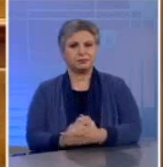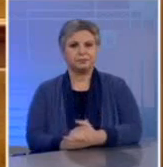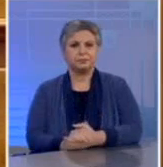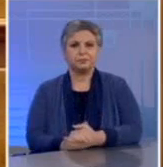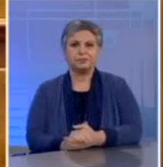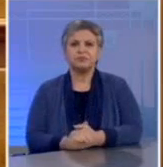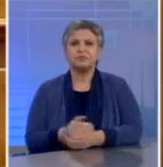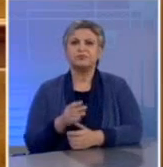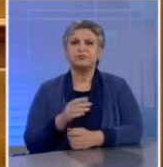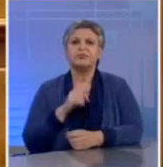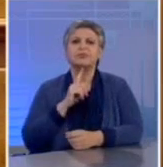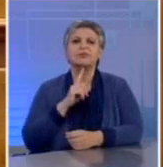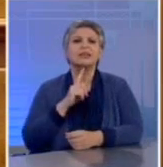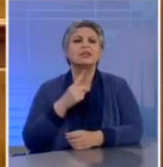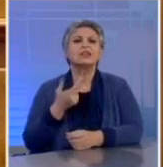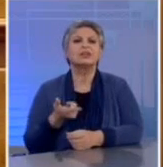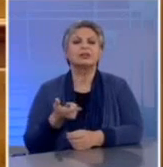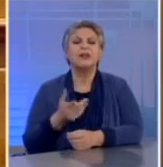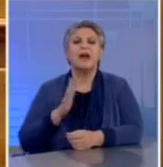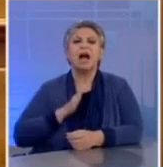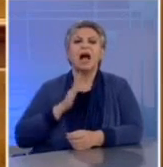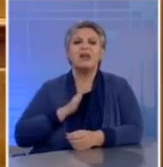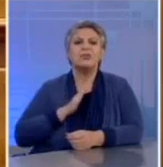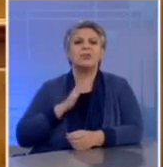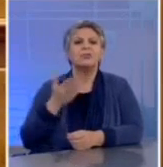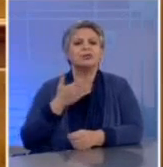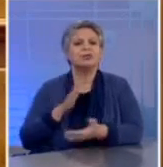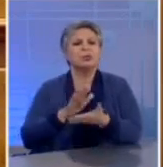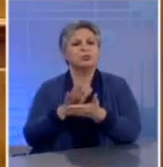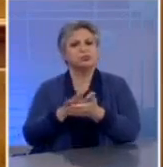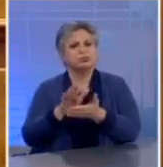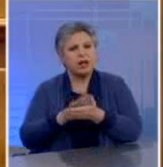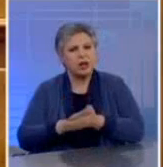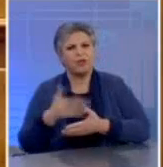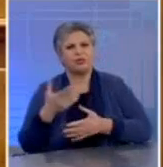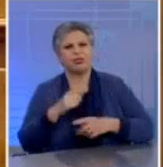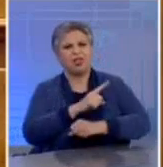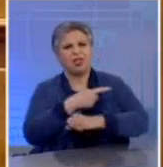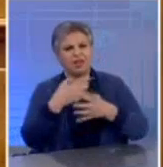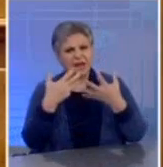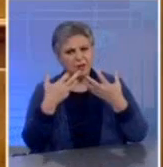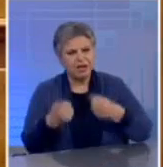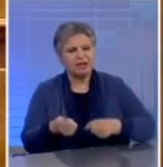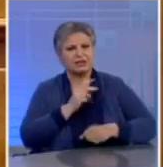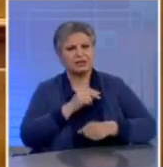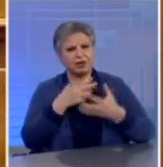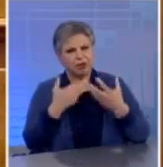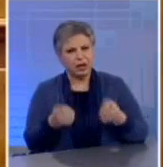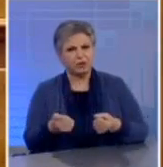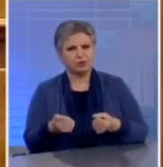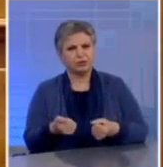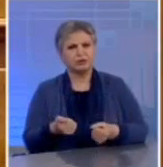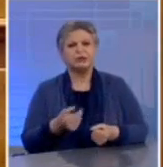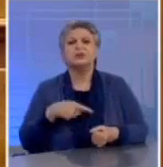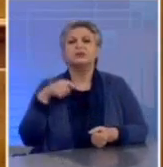τα ίδια τα εκδοτικά συμφέροντα λοιπόν αυτά, τα οποία ανέφερα προηγουμένως, επιδίδονται συνεχώς σε έναν